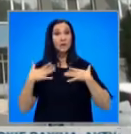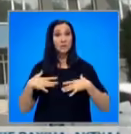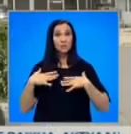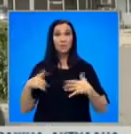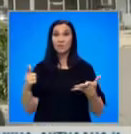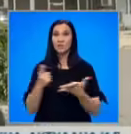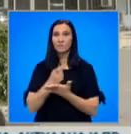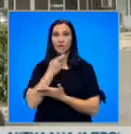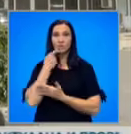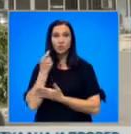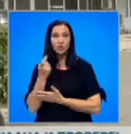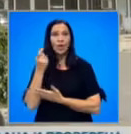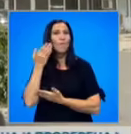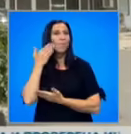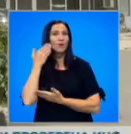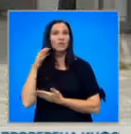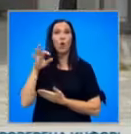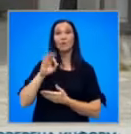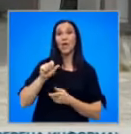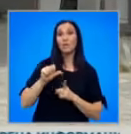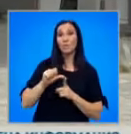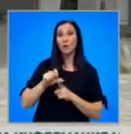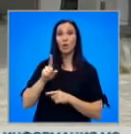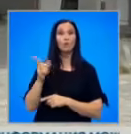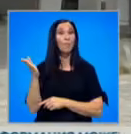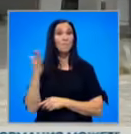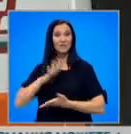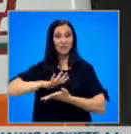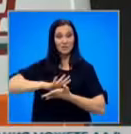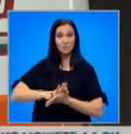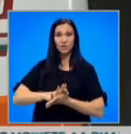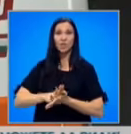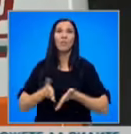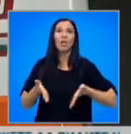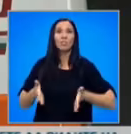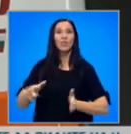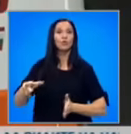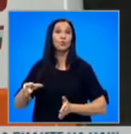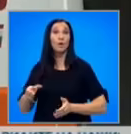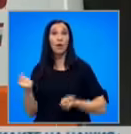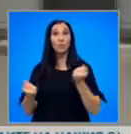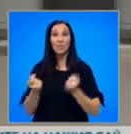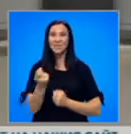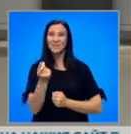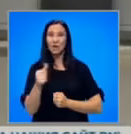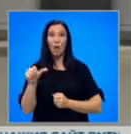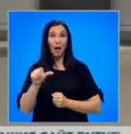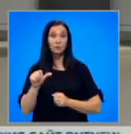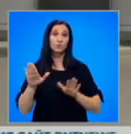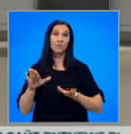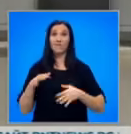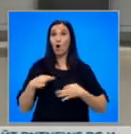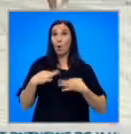Състоянието на 17-годишният младеж Октай Юмер, който беше премазан на тротуара от камиона с зърно в Айтос, остава